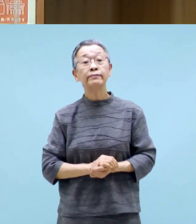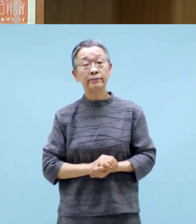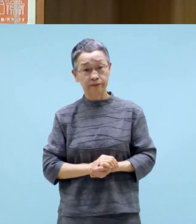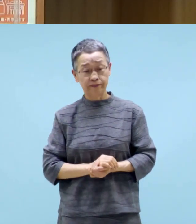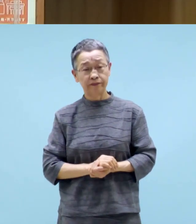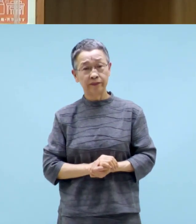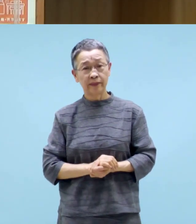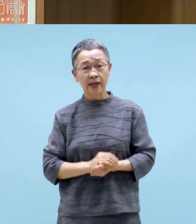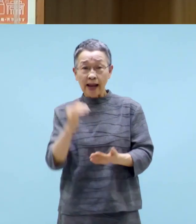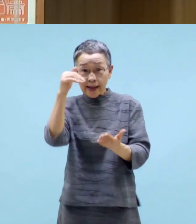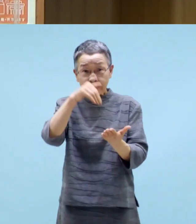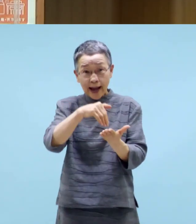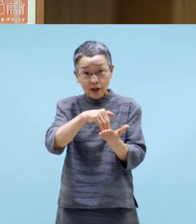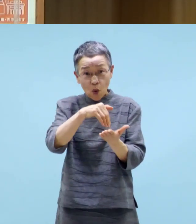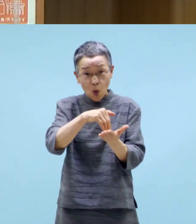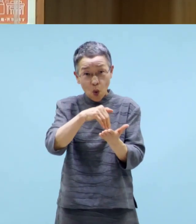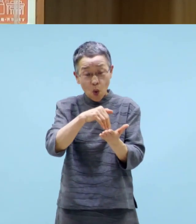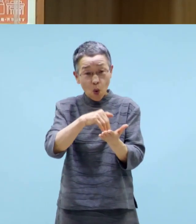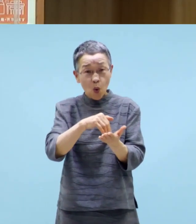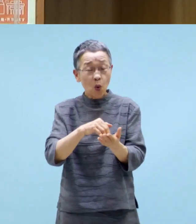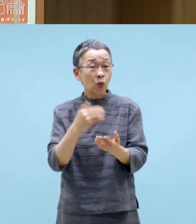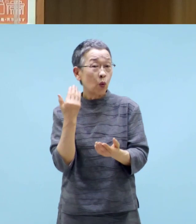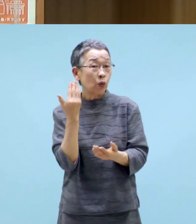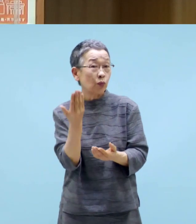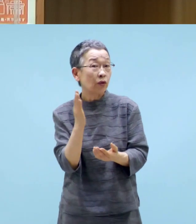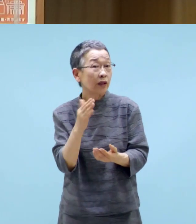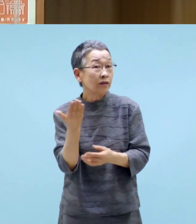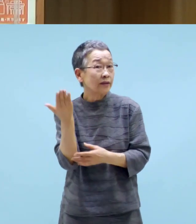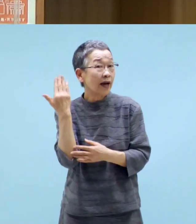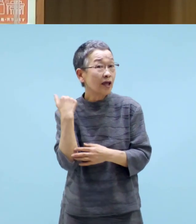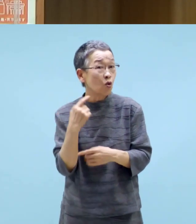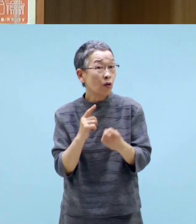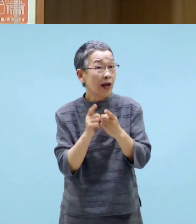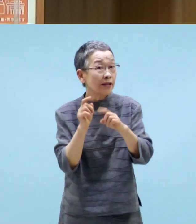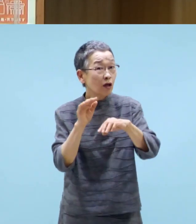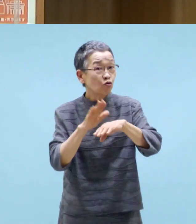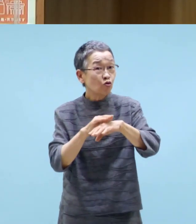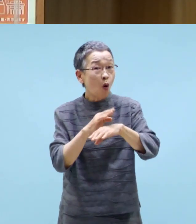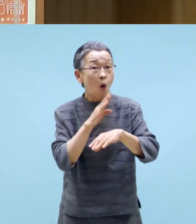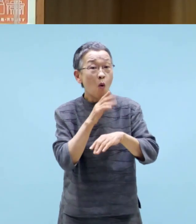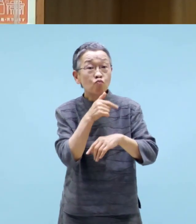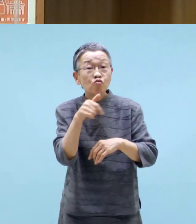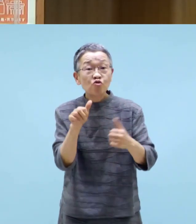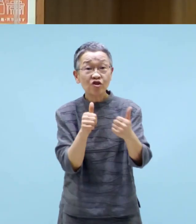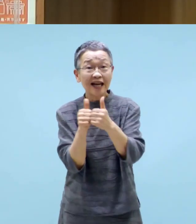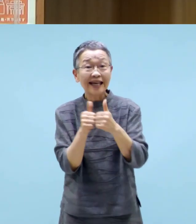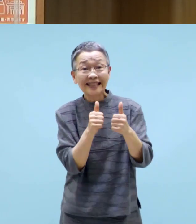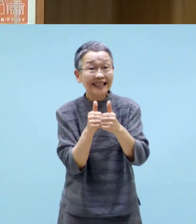最後です。その先ほどの対策本部会議でもですね